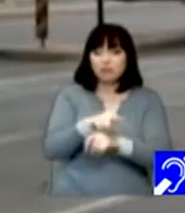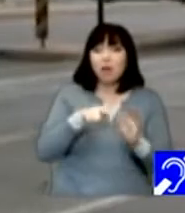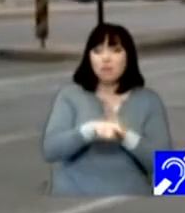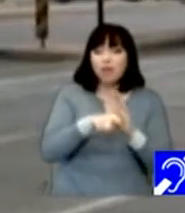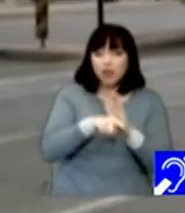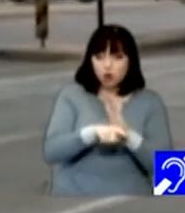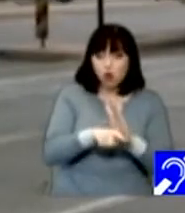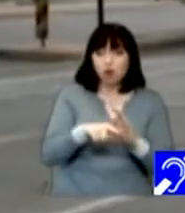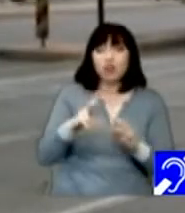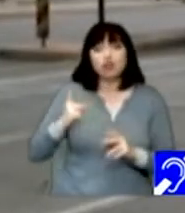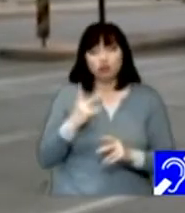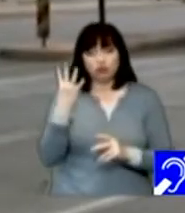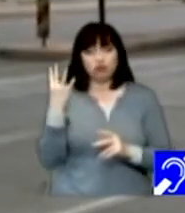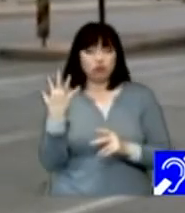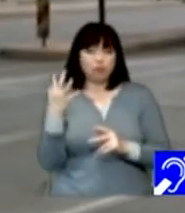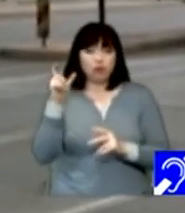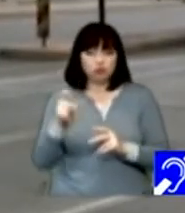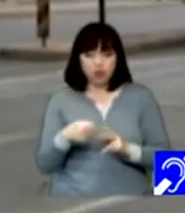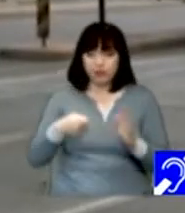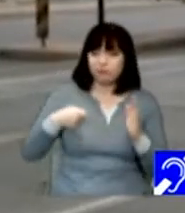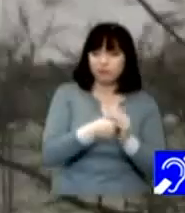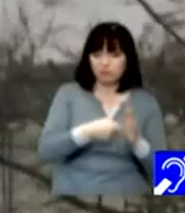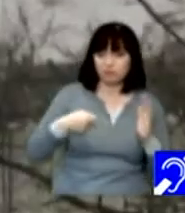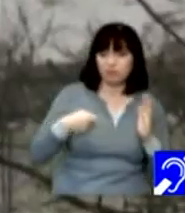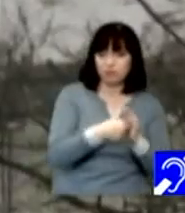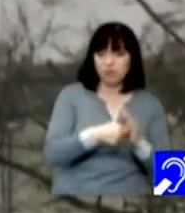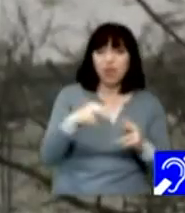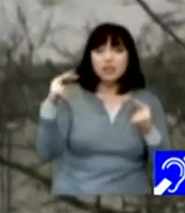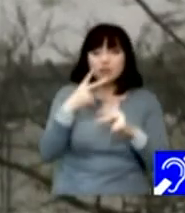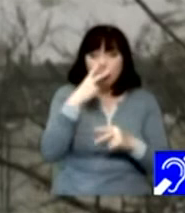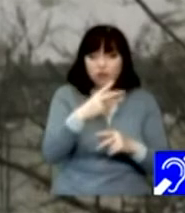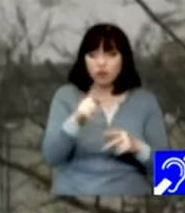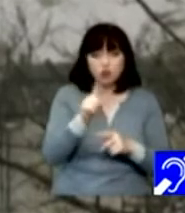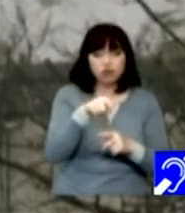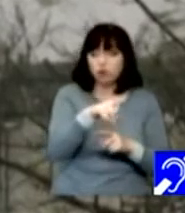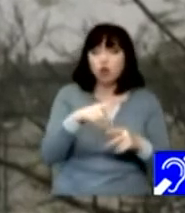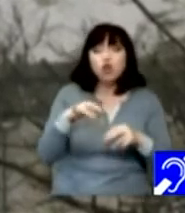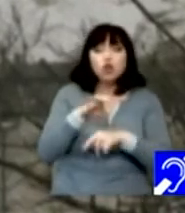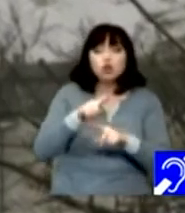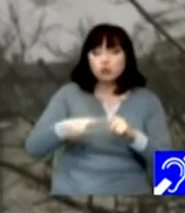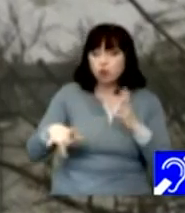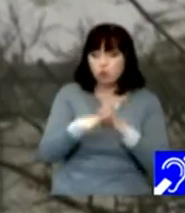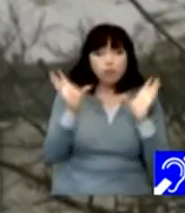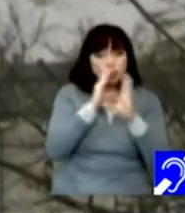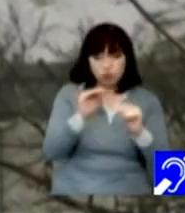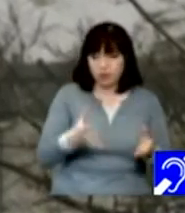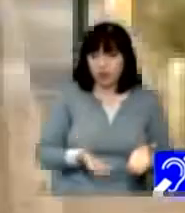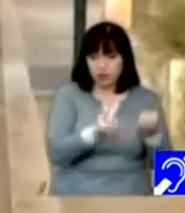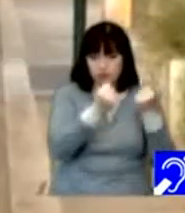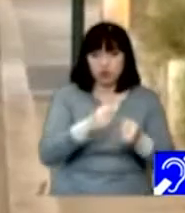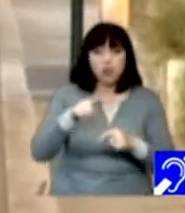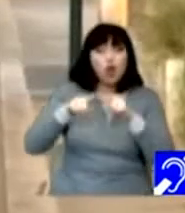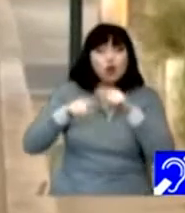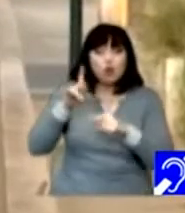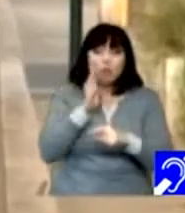și l-au înjunghiat de mai multe ori. Potrivit martorilor, victima a murit până la sosirea ambulanței. Părinții băiatului sunt revoltați